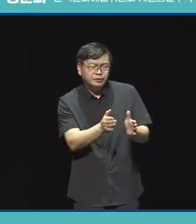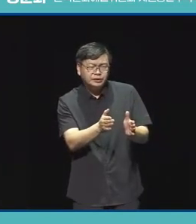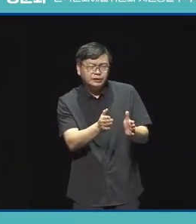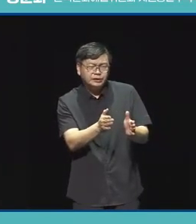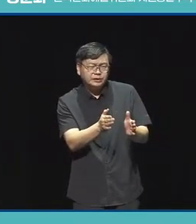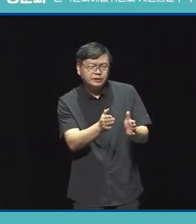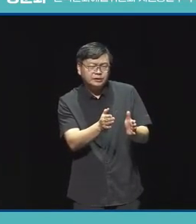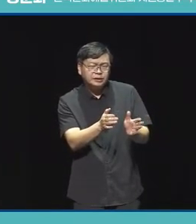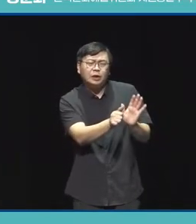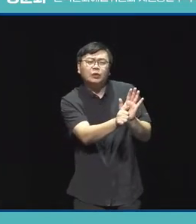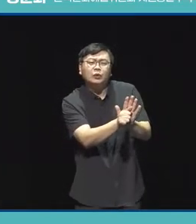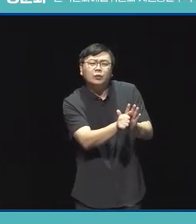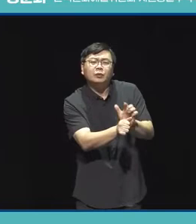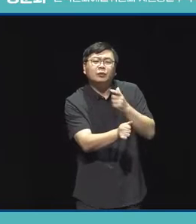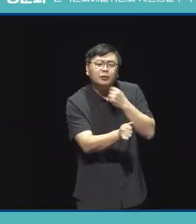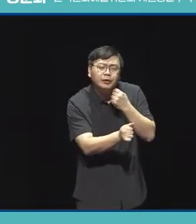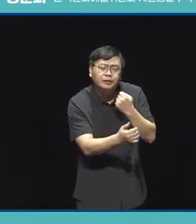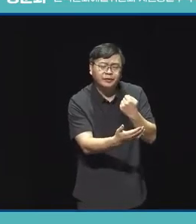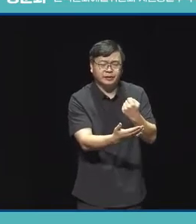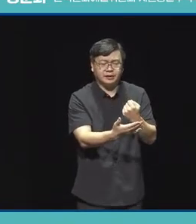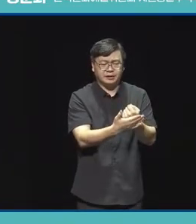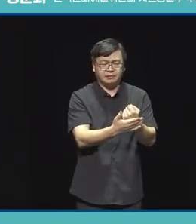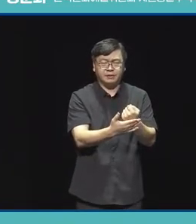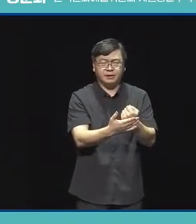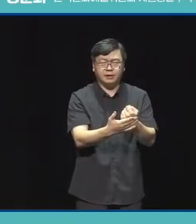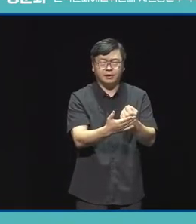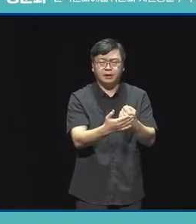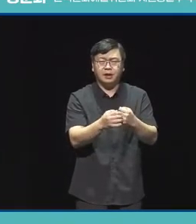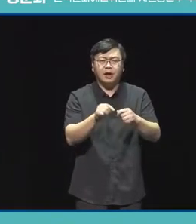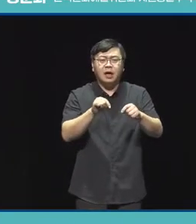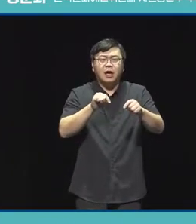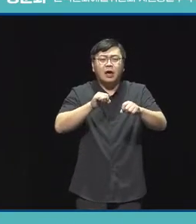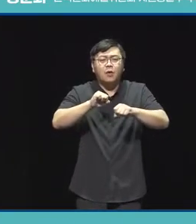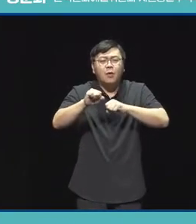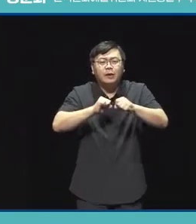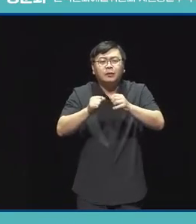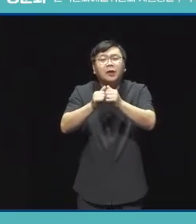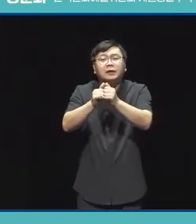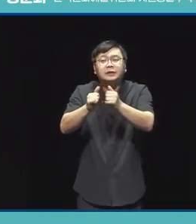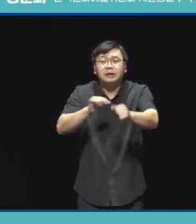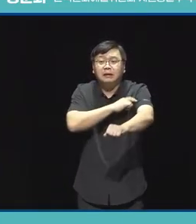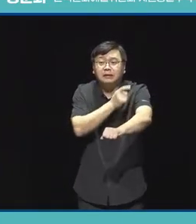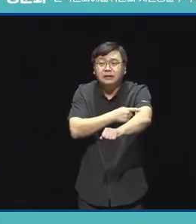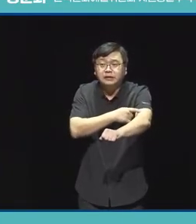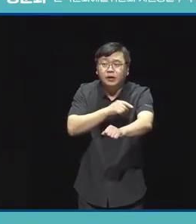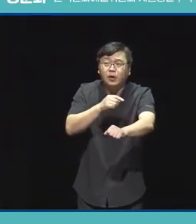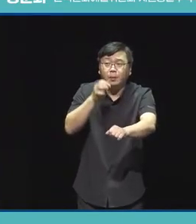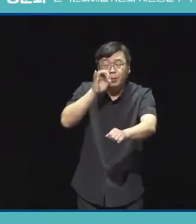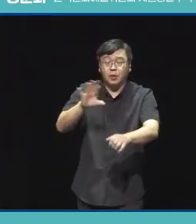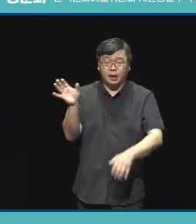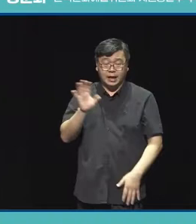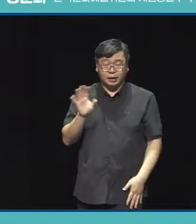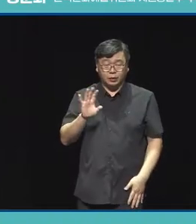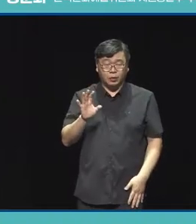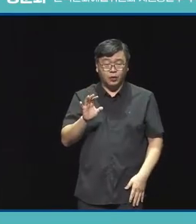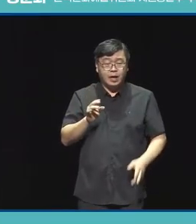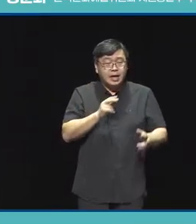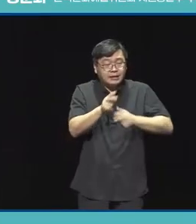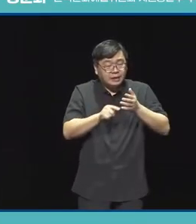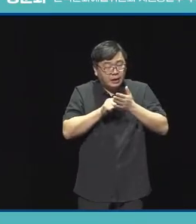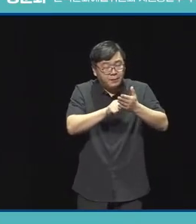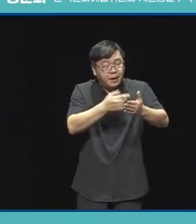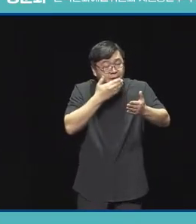지원 사업이다 보니까 신청하신 분들의 수행 역량보다는 사업 목적의 부합성 그리고 기대 성과 이 분야의 배점이